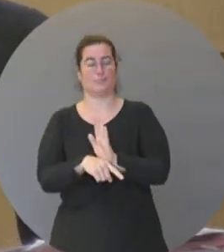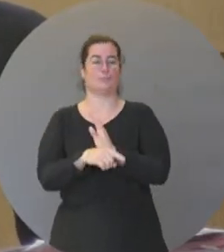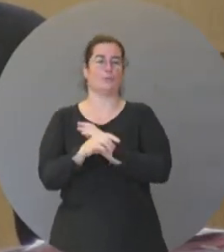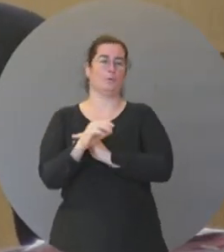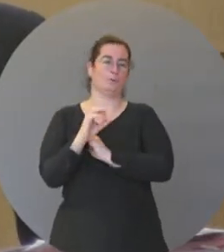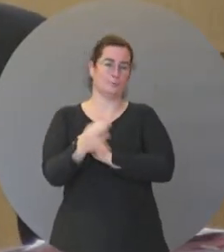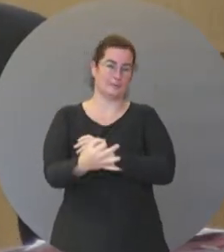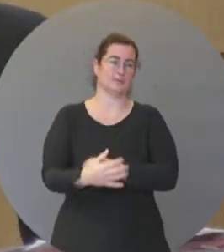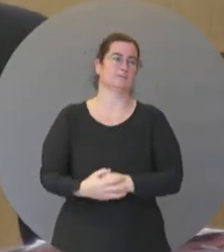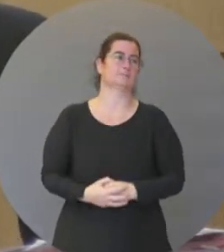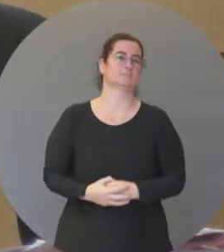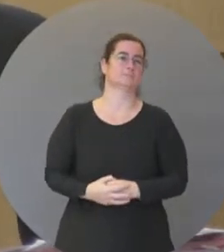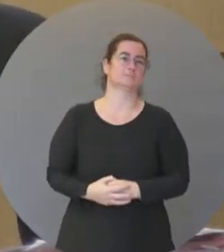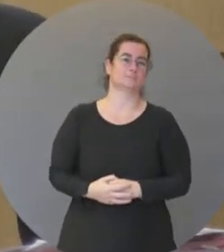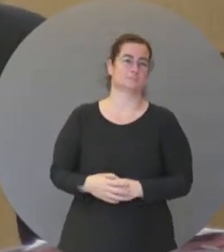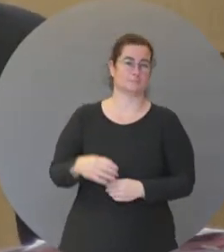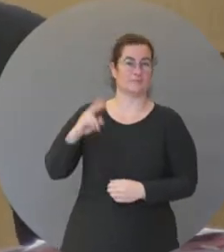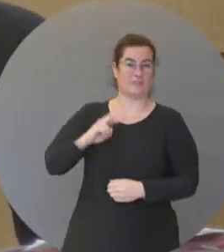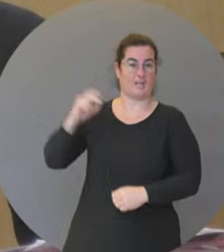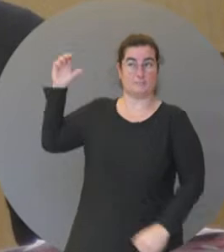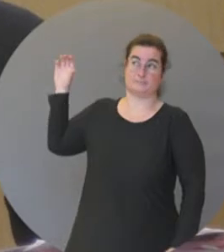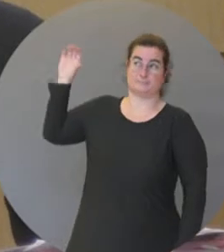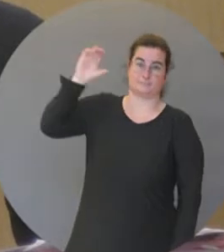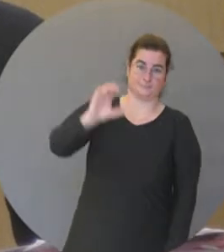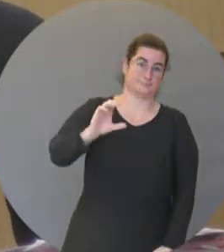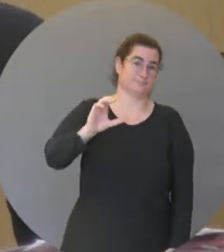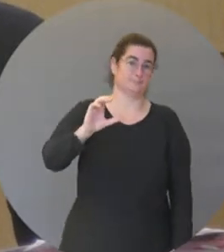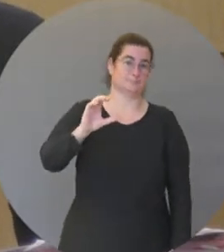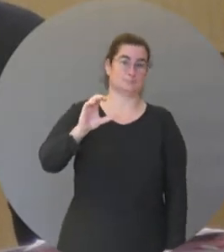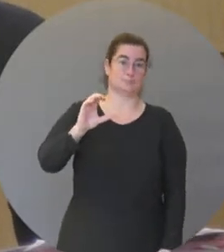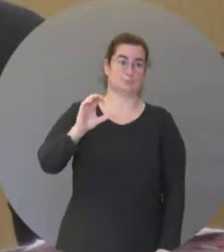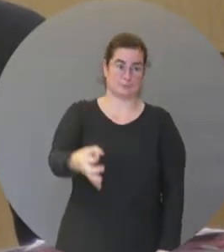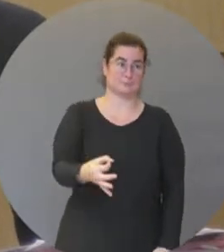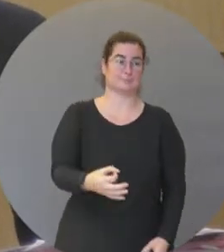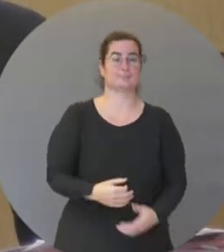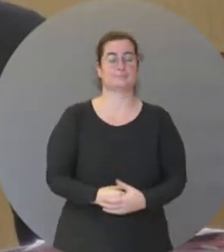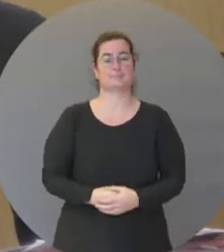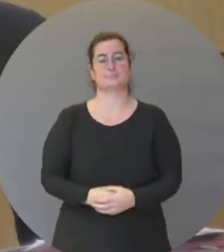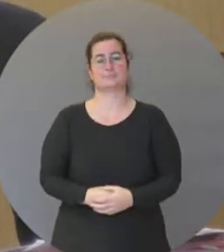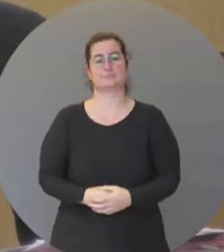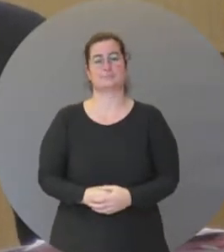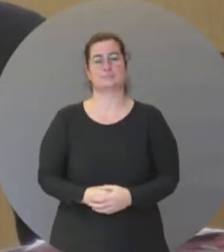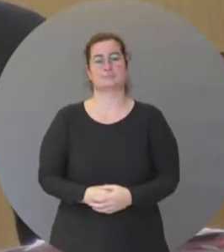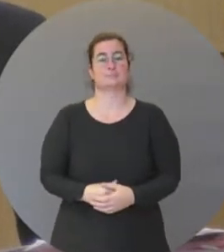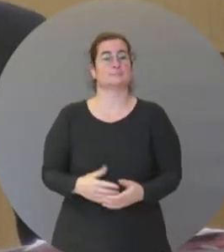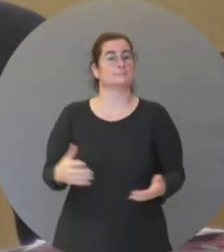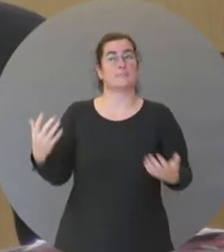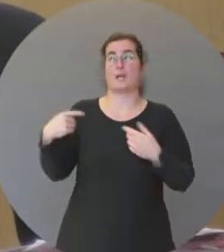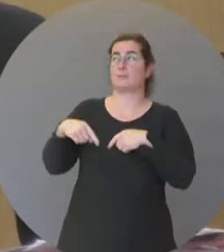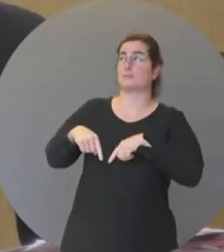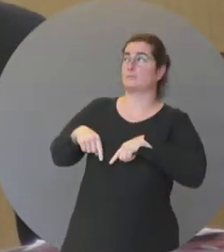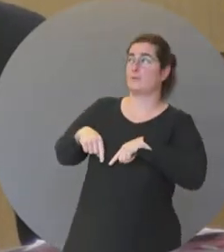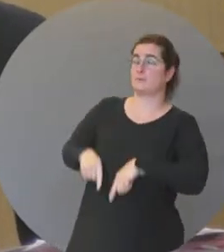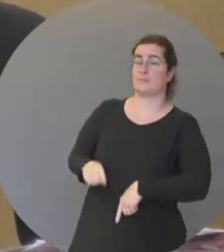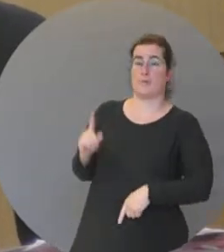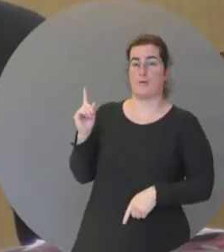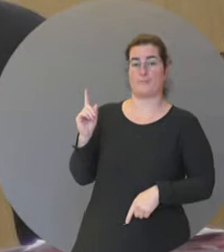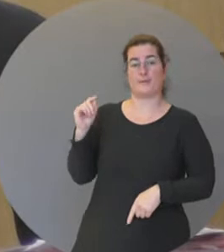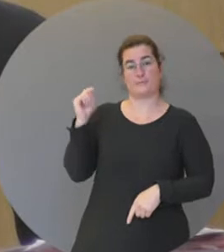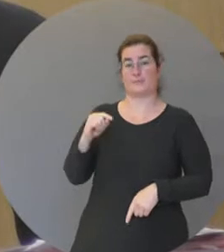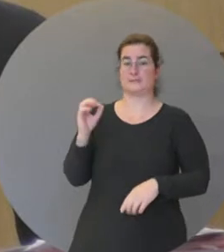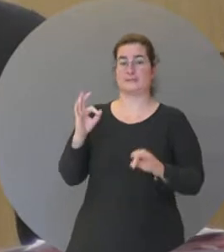donner les moyens de véritable moyen mais le gouvernement doit aussi harmoniser les choses